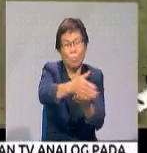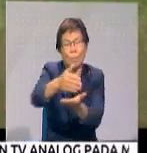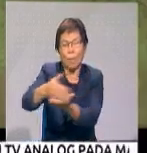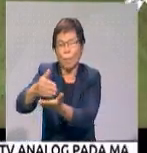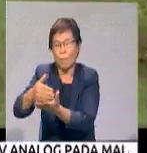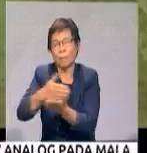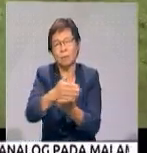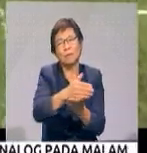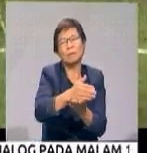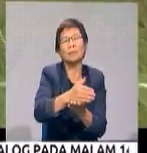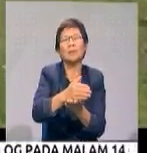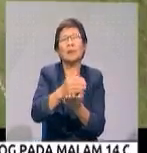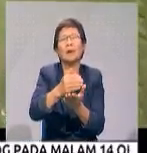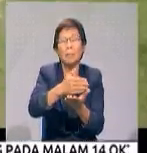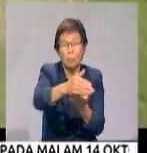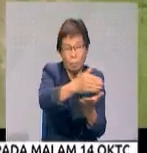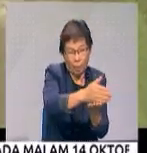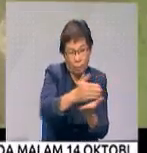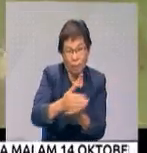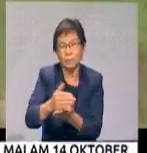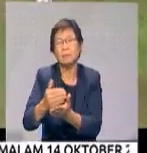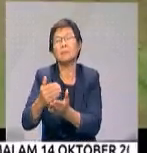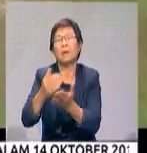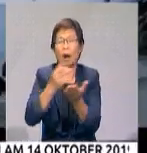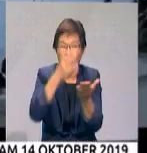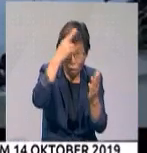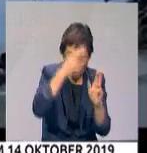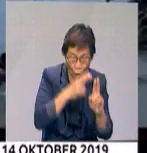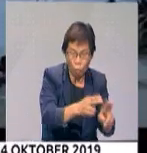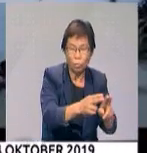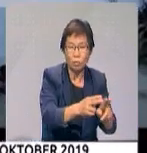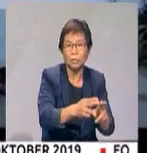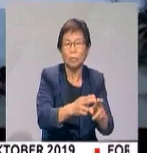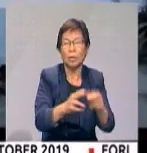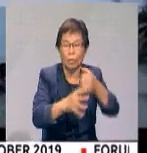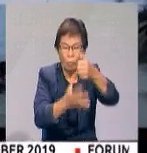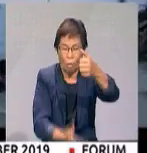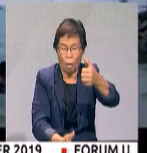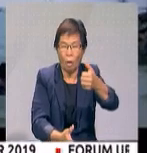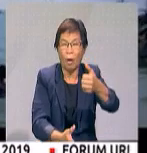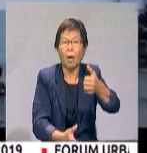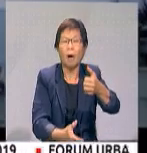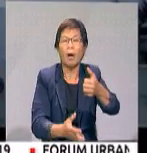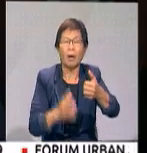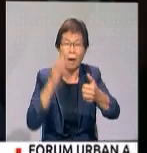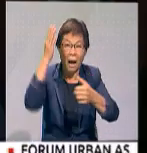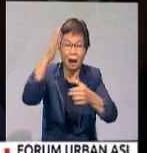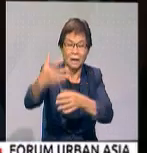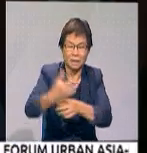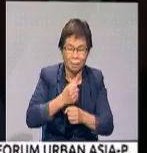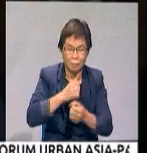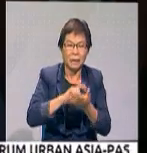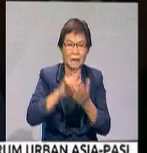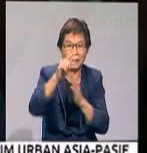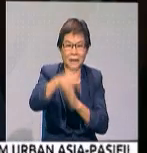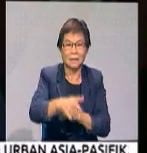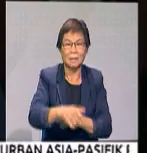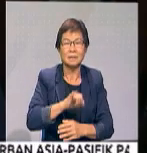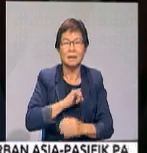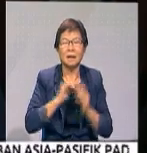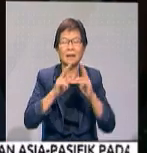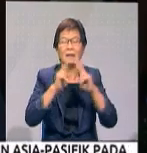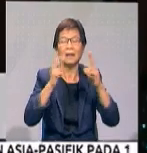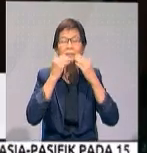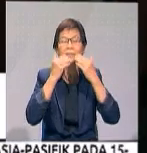pihak yang berwajib dan amanah dalam menjalankan pengagihan peruntukan yang bakal diperolehi kelak. Oh, saya sangat-sangat bersyukur